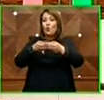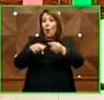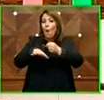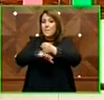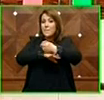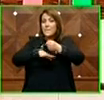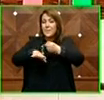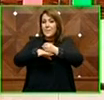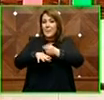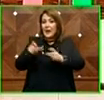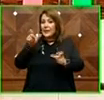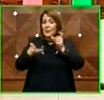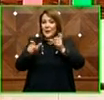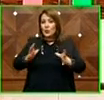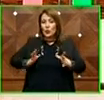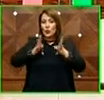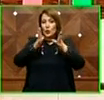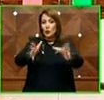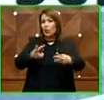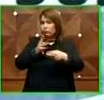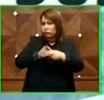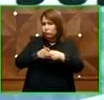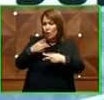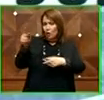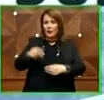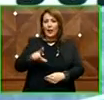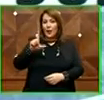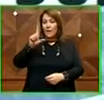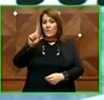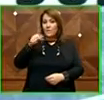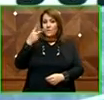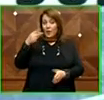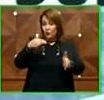عدد المترشحين الآتي ذكرهم: